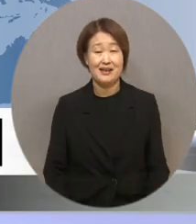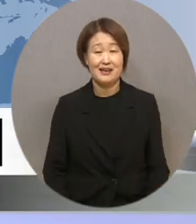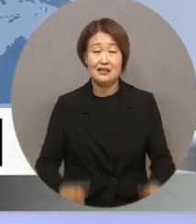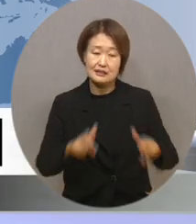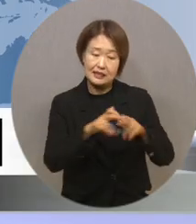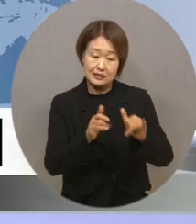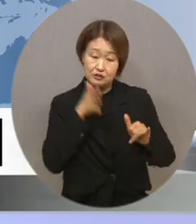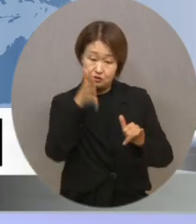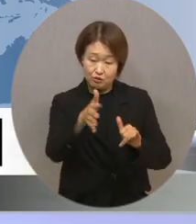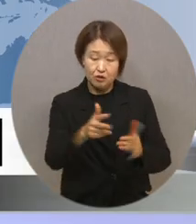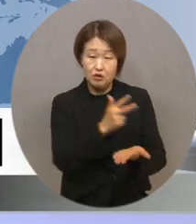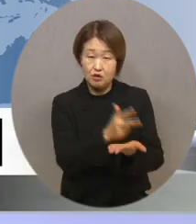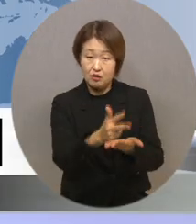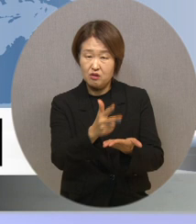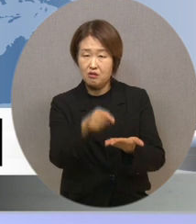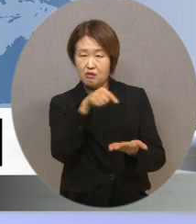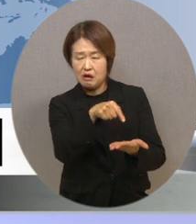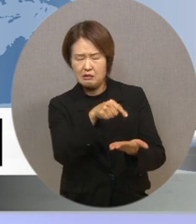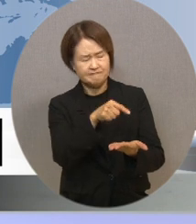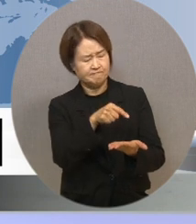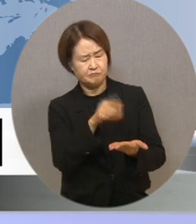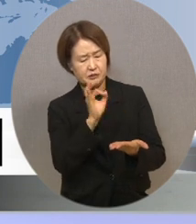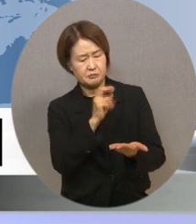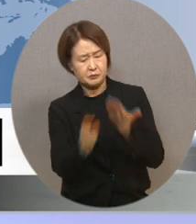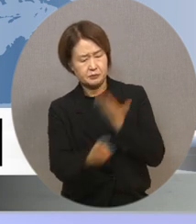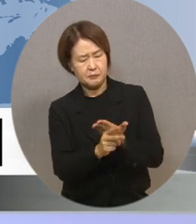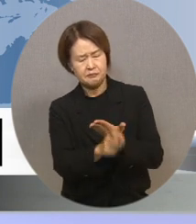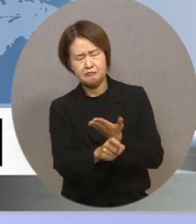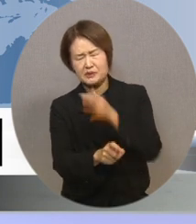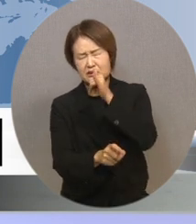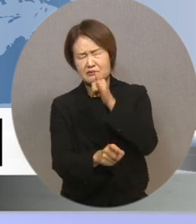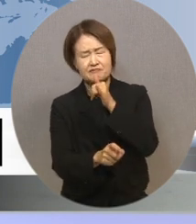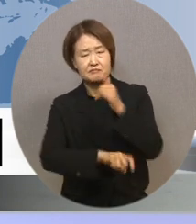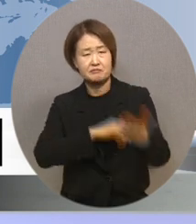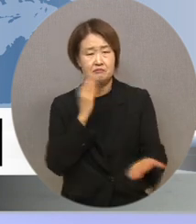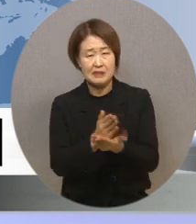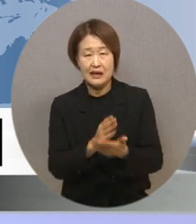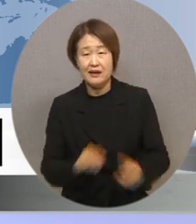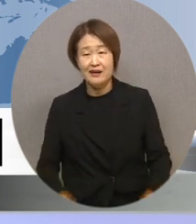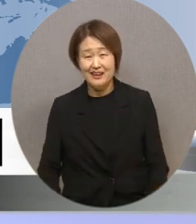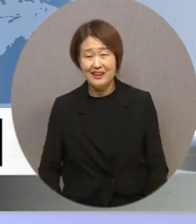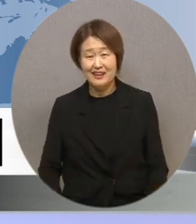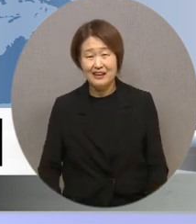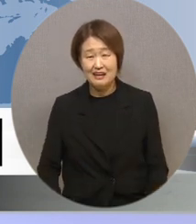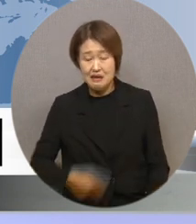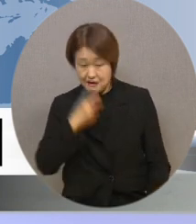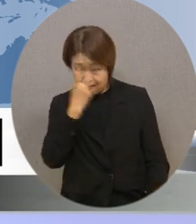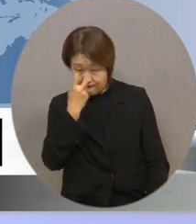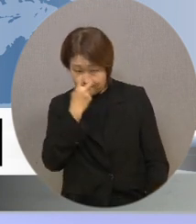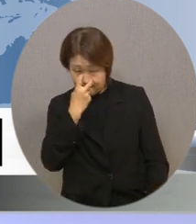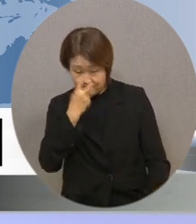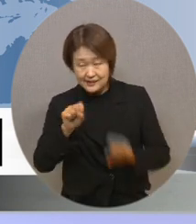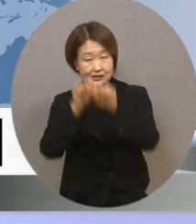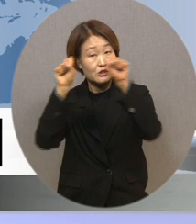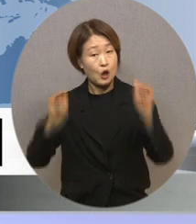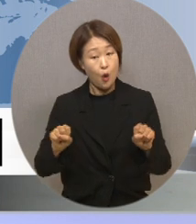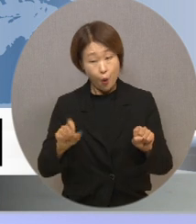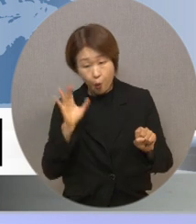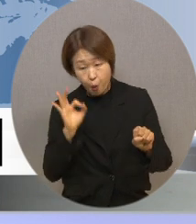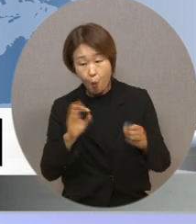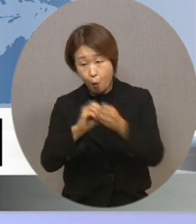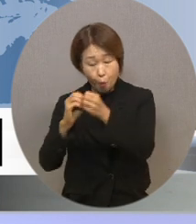장애인 전용 주차구역에 대한 불법 주차를 방지하기 위한 무인 스마트 센서 주차 단속 시스템이 효과적인